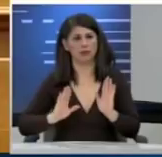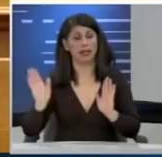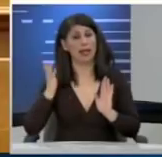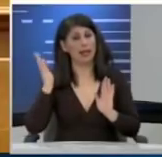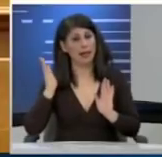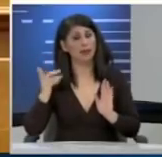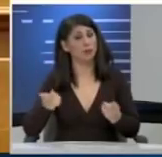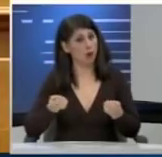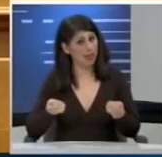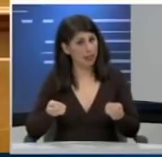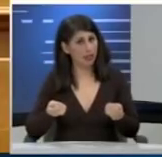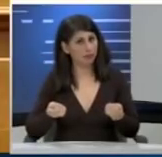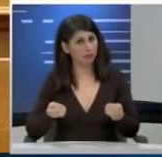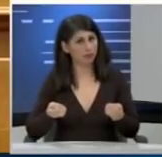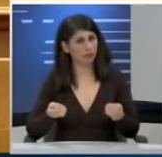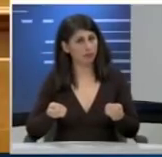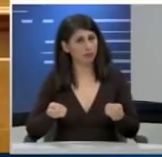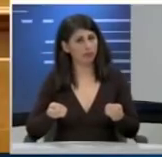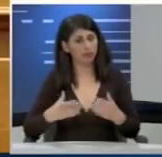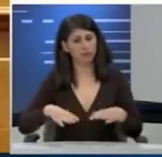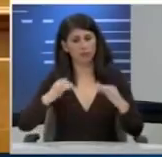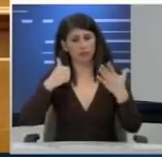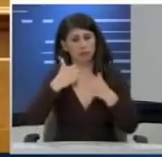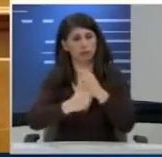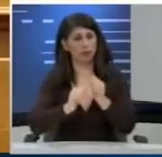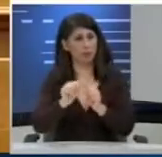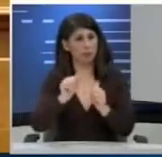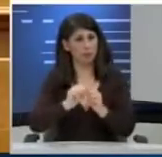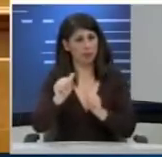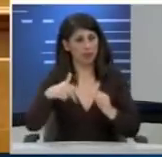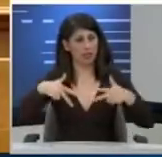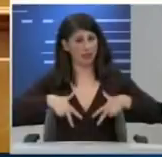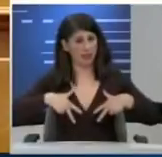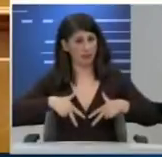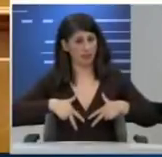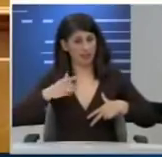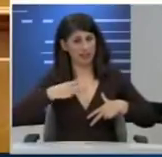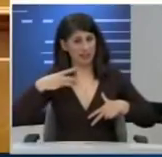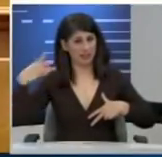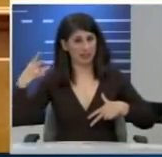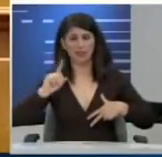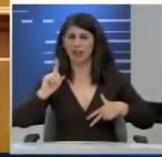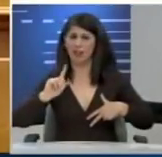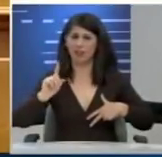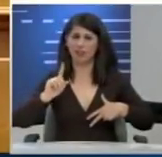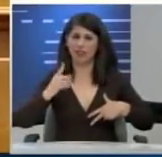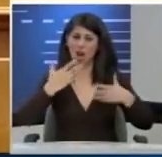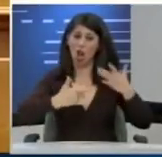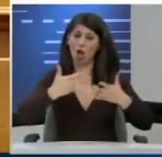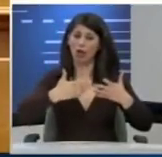κάτι το οποίο συνέβη το πρώτο εξάμηνο της διακυβέρνησης του ΣΥΡΙΖΑ. Δεν είναι ο λογαριασμός